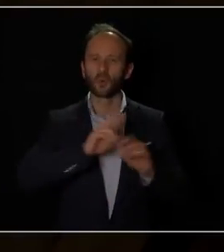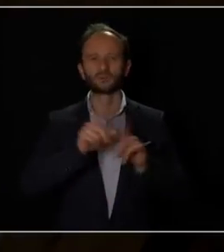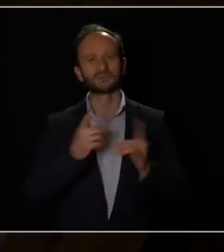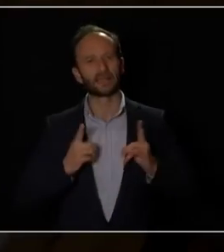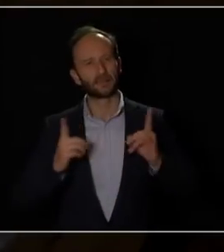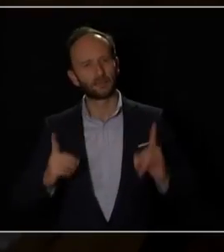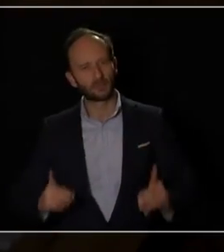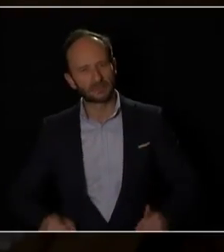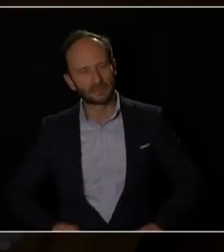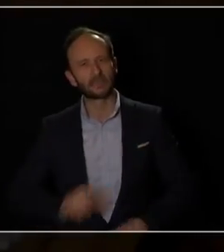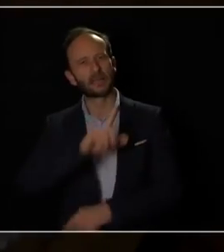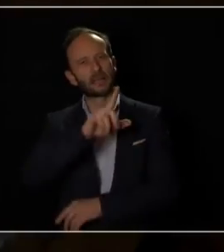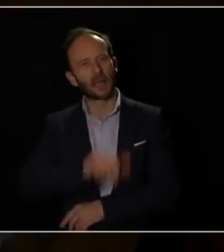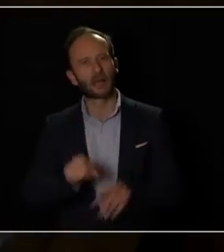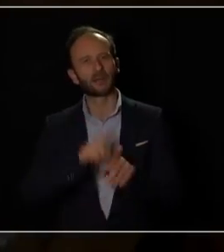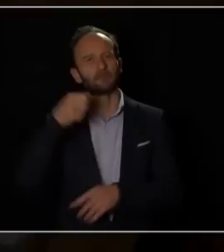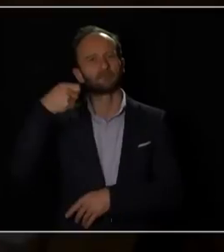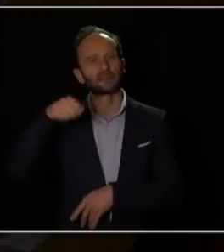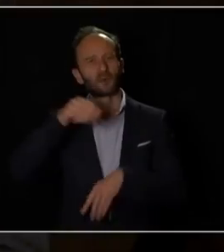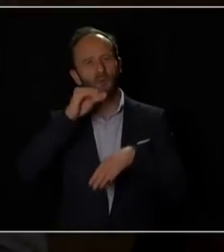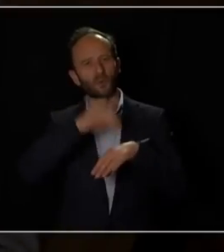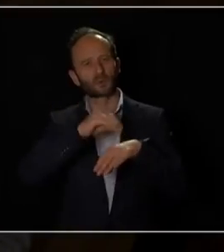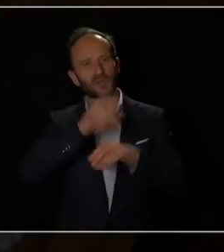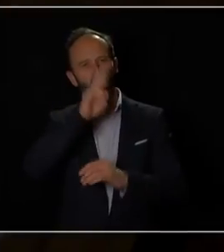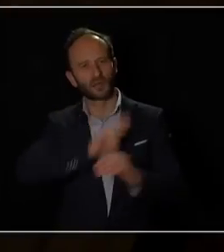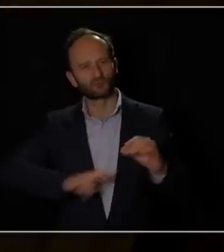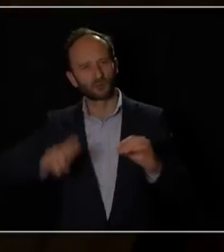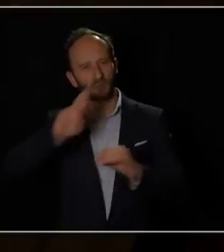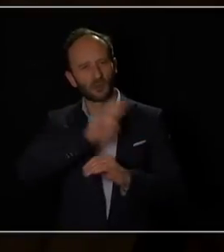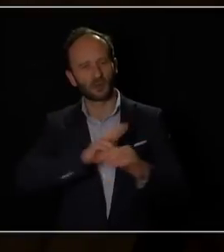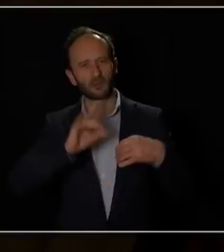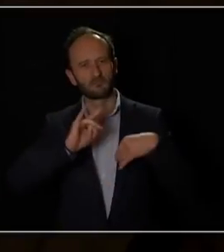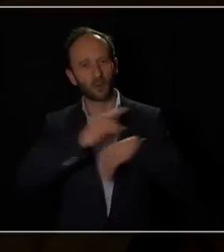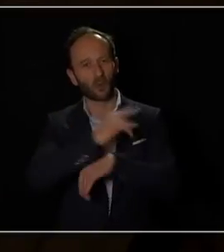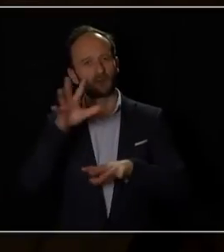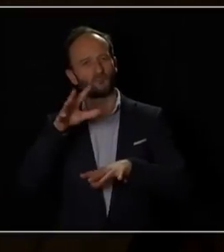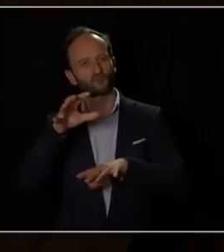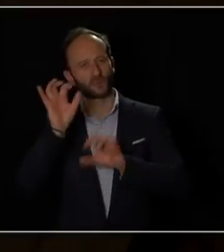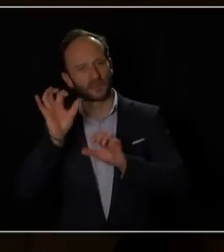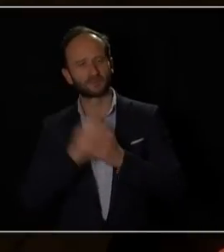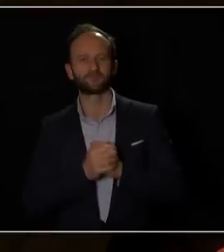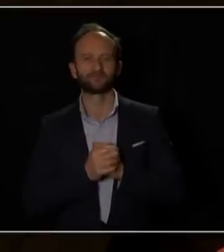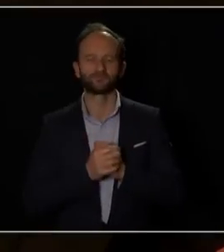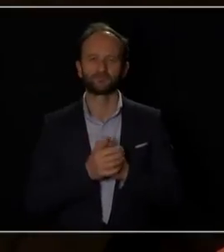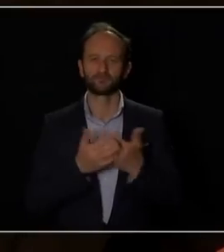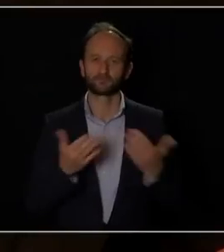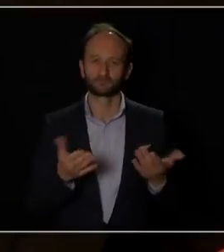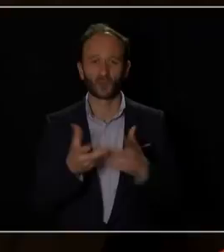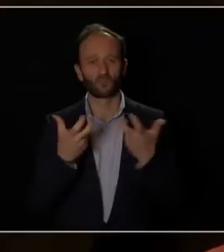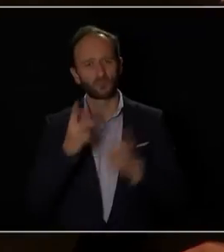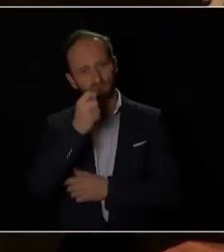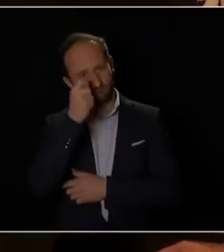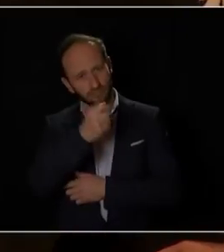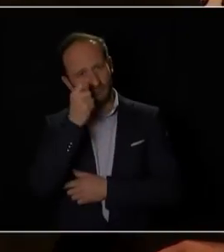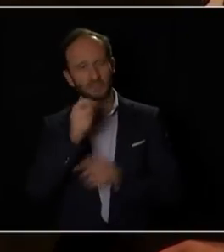là, de la présidente du conseil régional de Bourgogne, Franche-Comté, chère Marie-Guitte. Je voudrais saluer les élus,